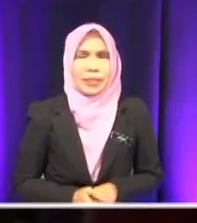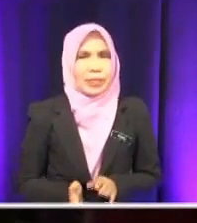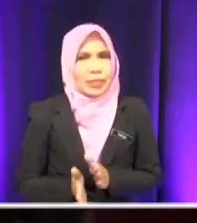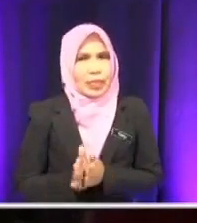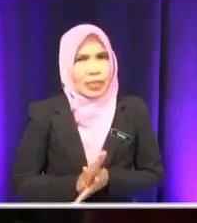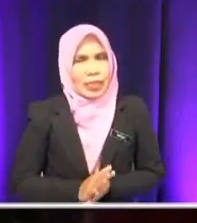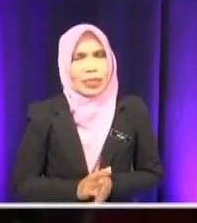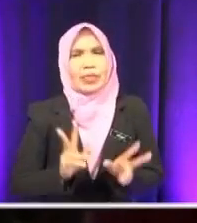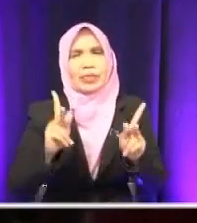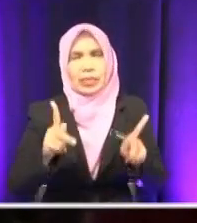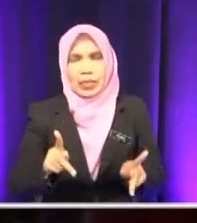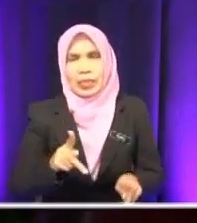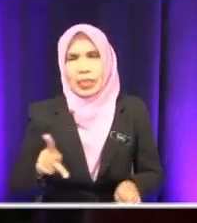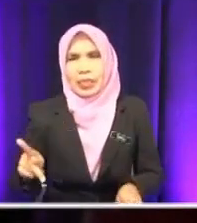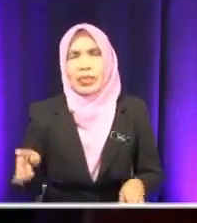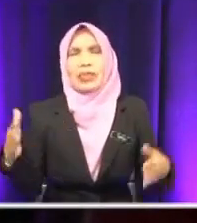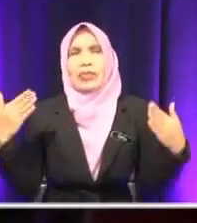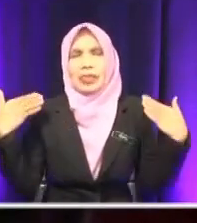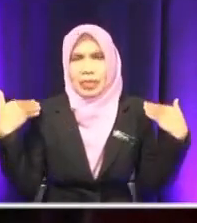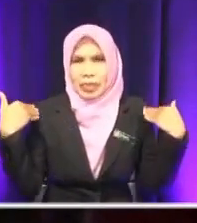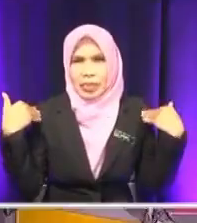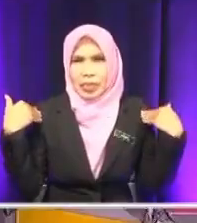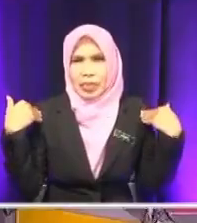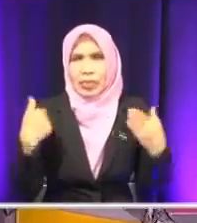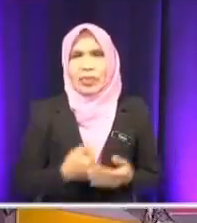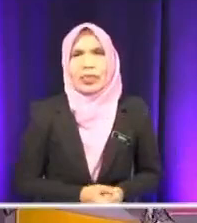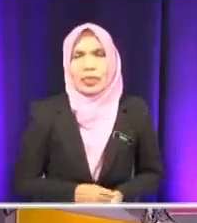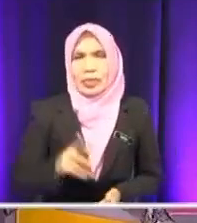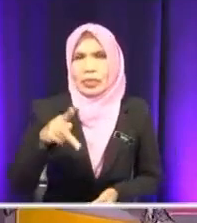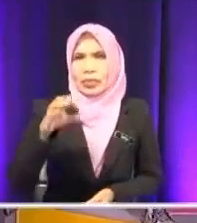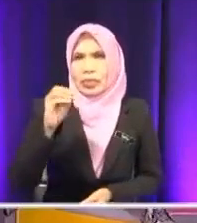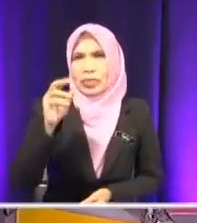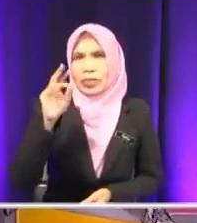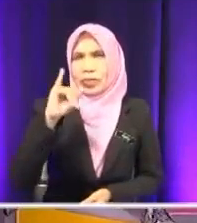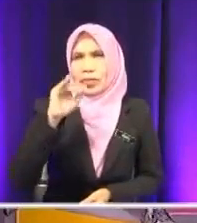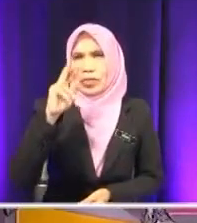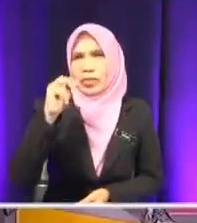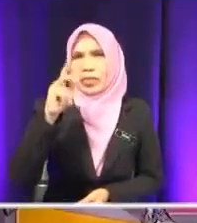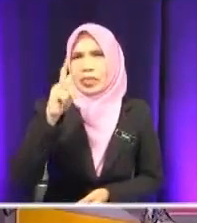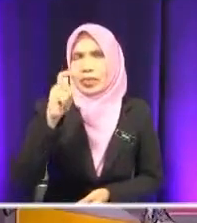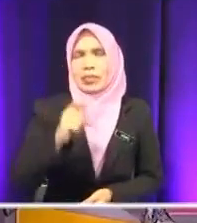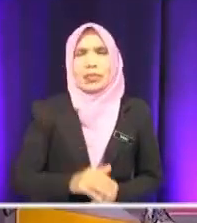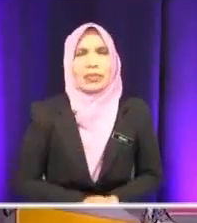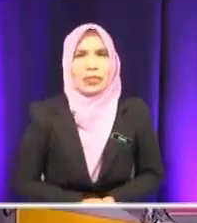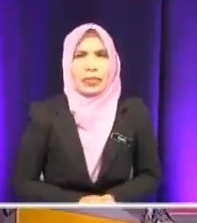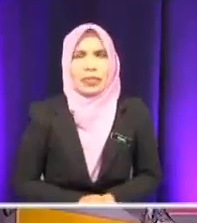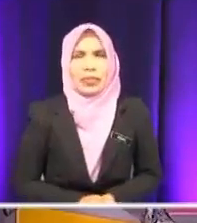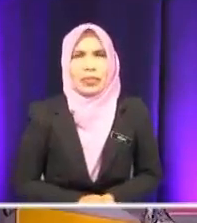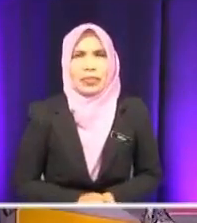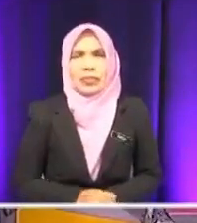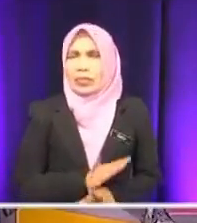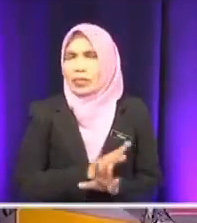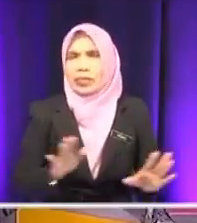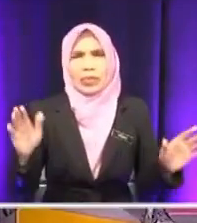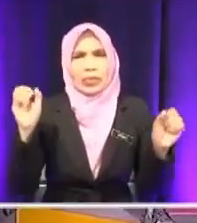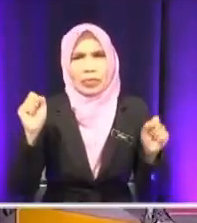pastikan ada Point dan point itu mesti berkait dengan fakta juga tidak boleh poin yang terlalu umum orang yang juga